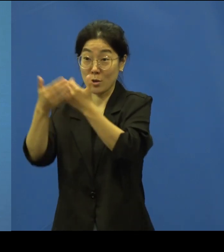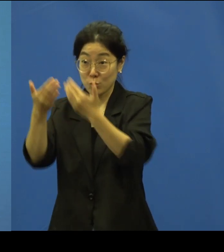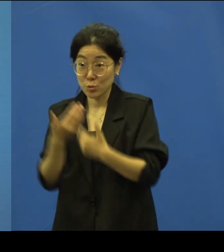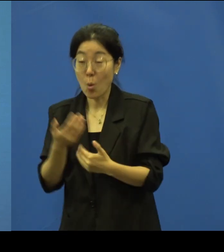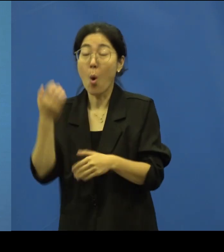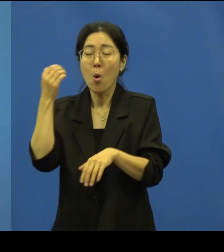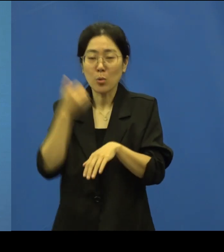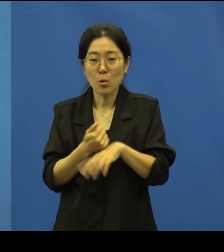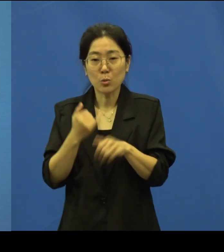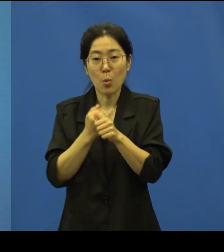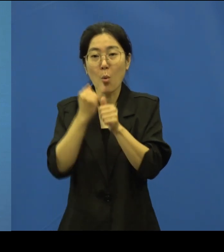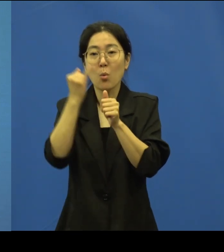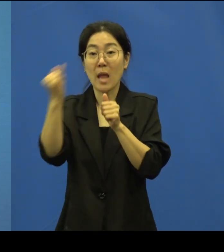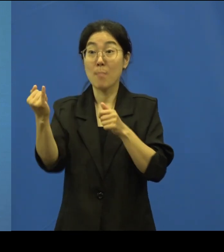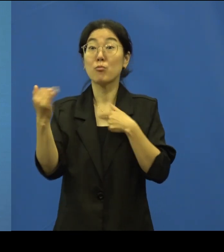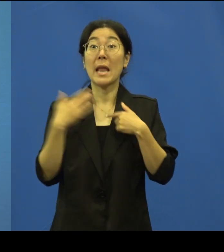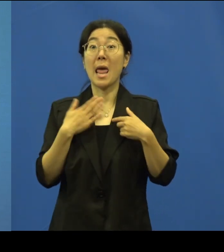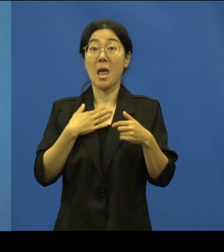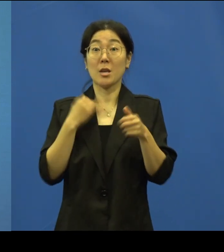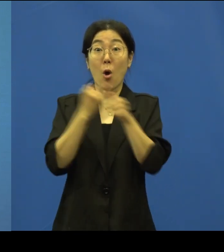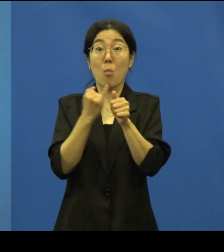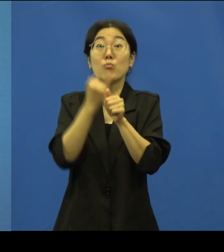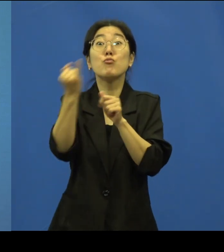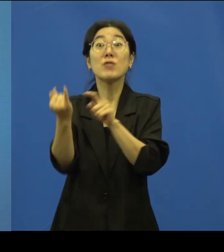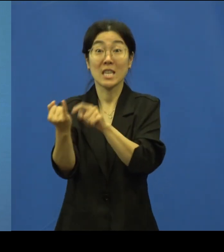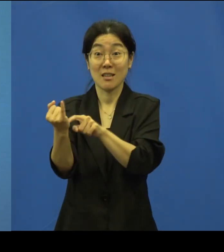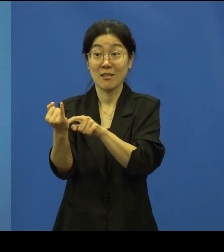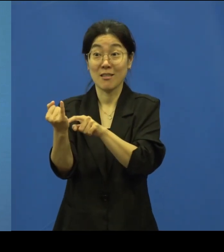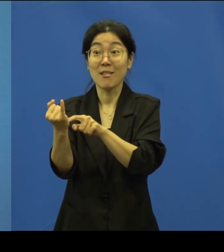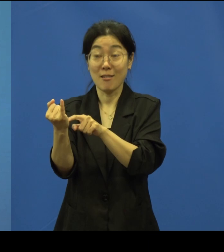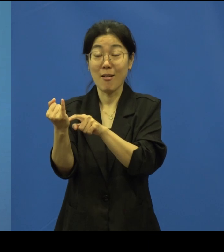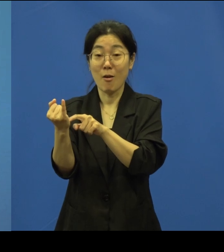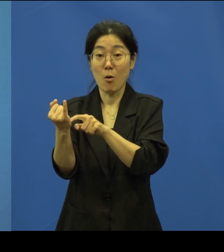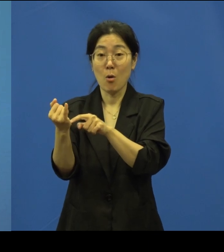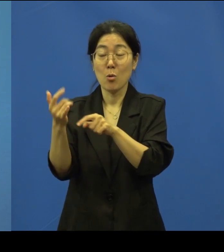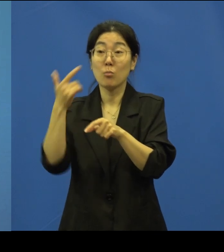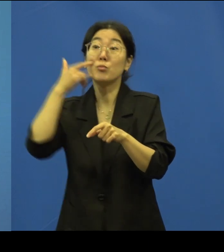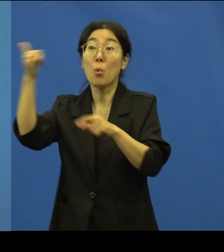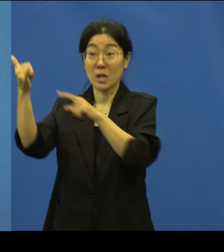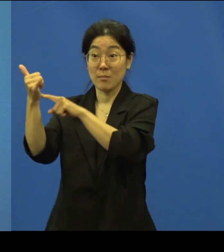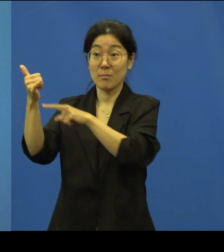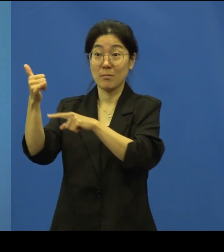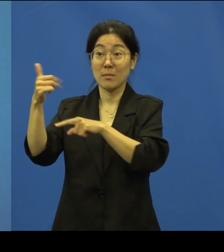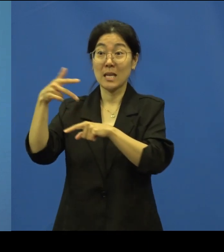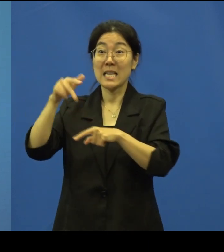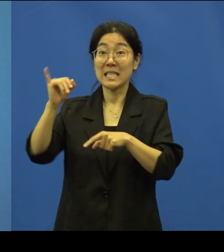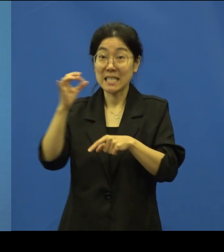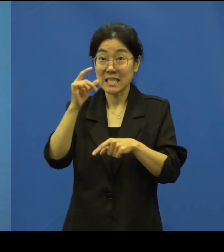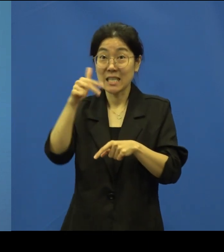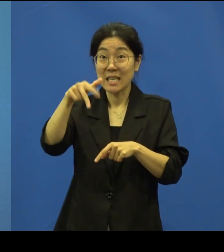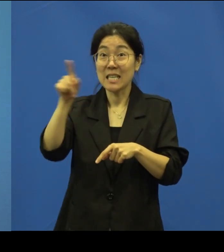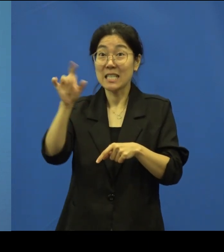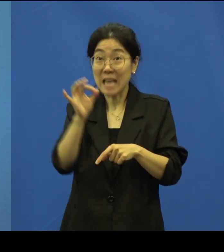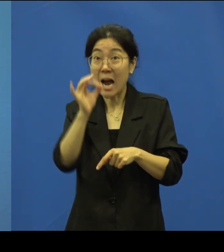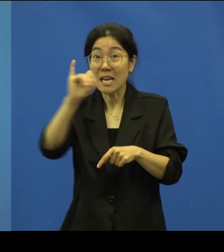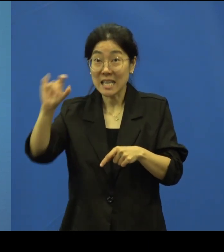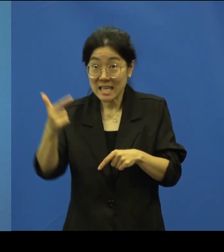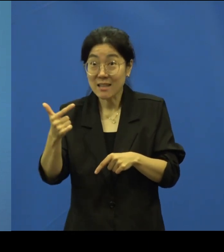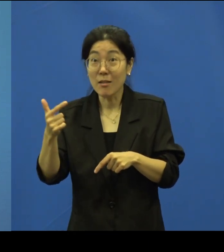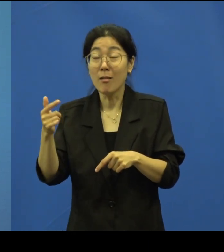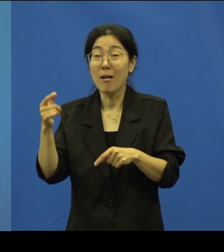장모님이 전화 오셔서, 이복에 우리가 지난주부터 매일 새벽에 나가서 자네들을 위해 기도하고